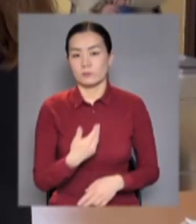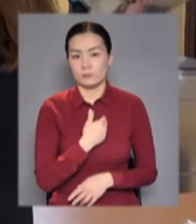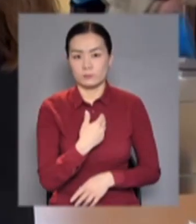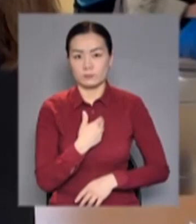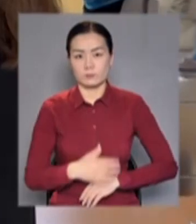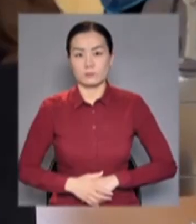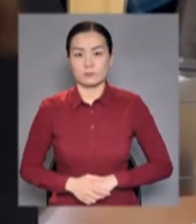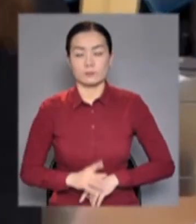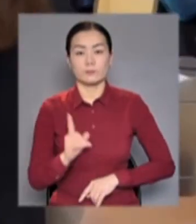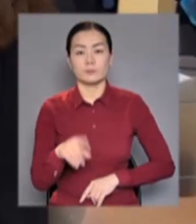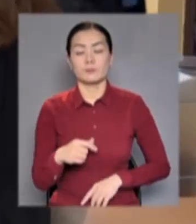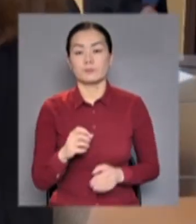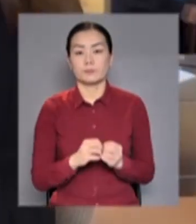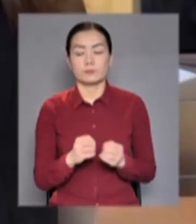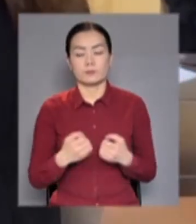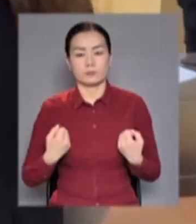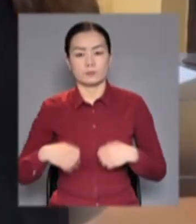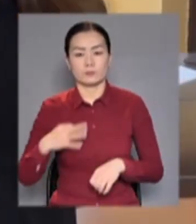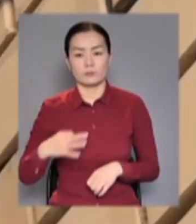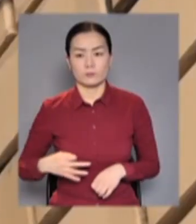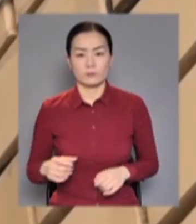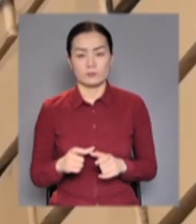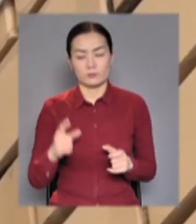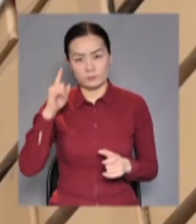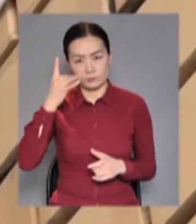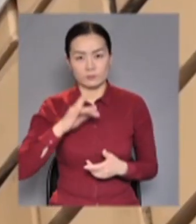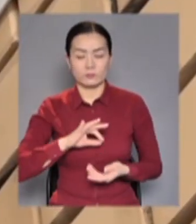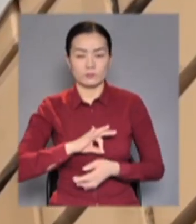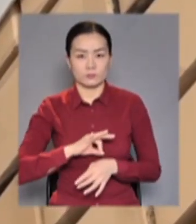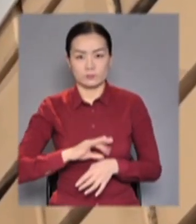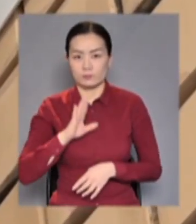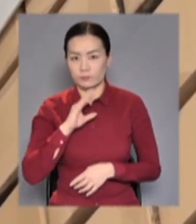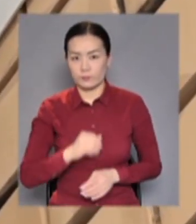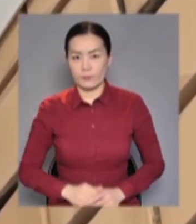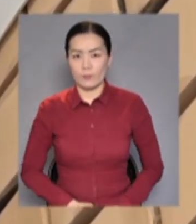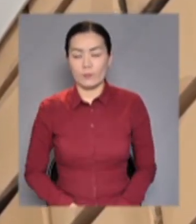талап етеді. Себебі үнемі таяқ жеген баласы психологиялық соққа алған.